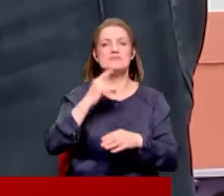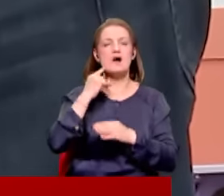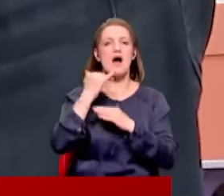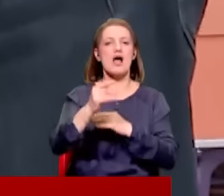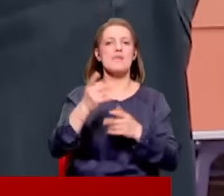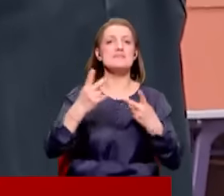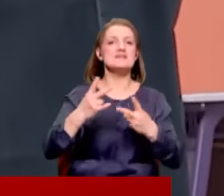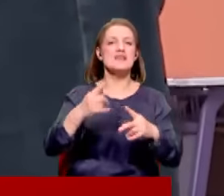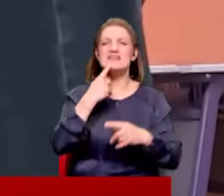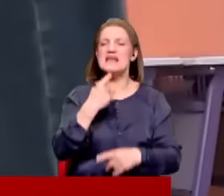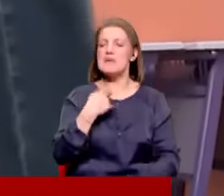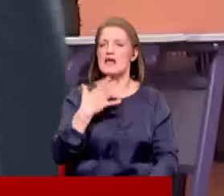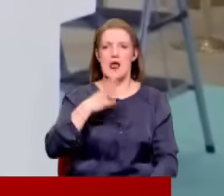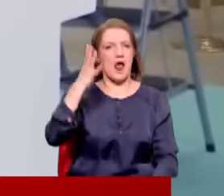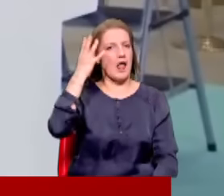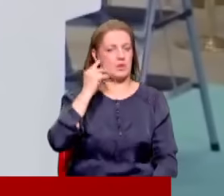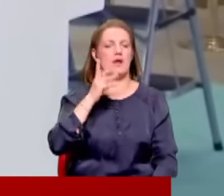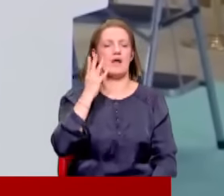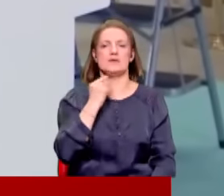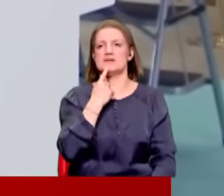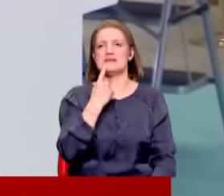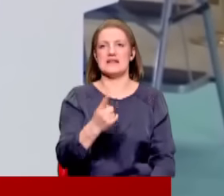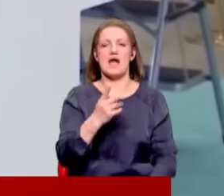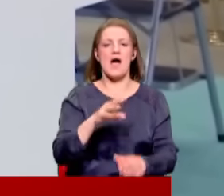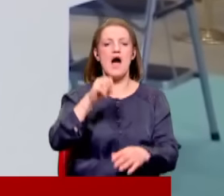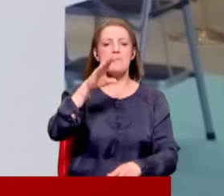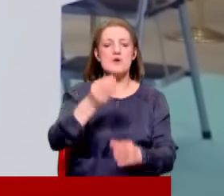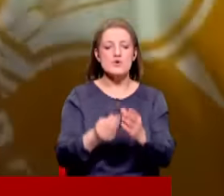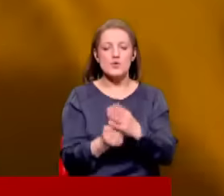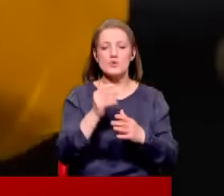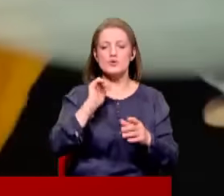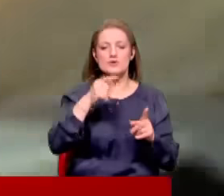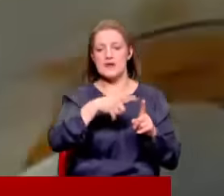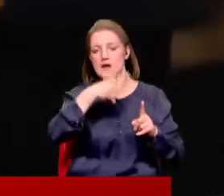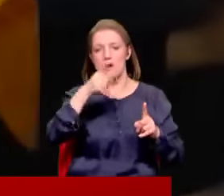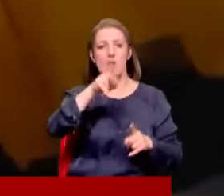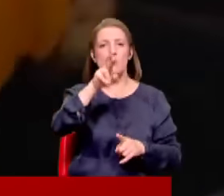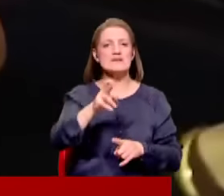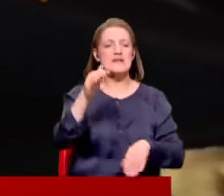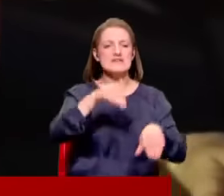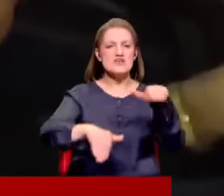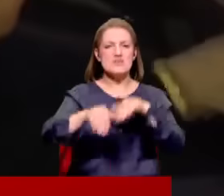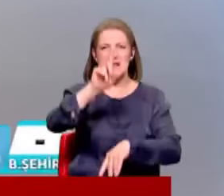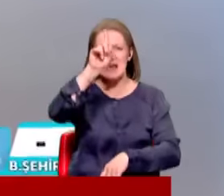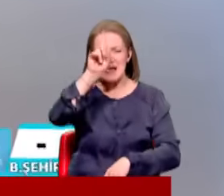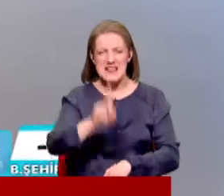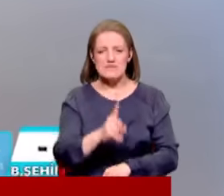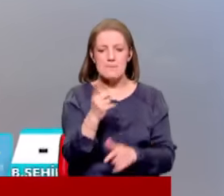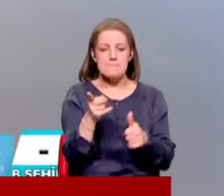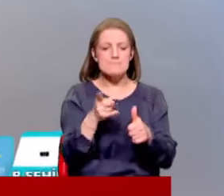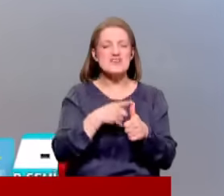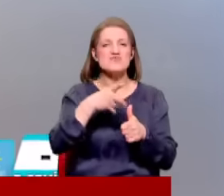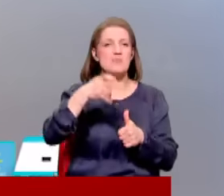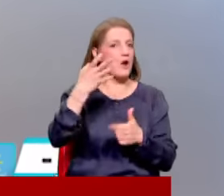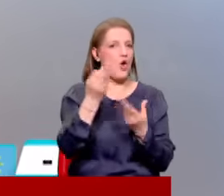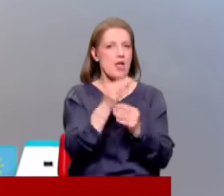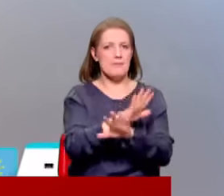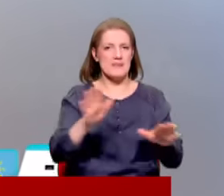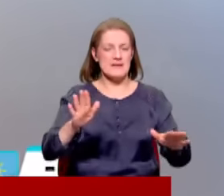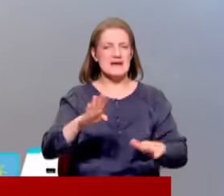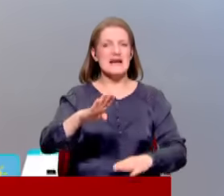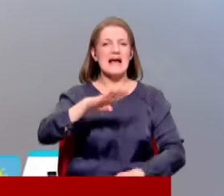aldık dedi Cumhurbaşkanı Erdoğan. Ama AK Parti kurulduğu günden bugüne girdiği 18 seçimde ilk kez birinci parti olamadı.